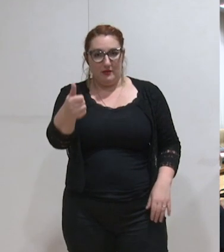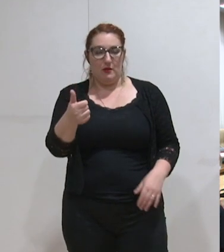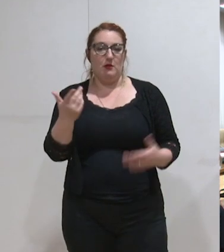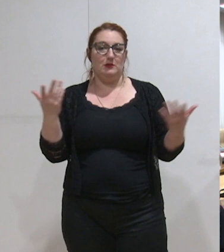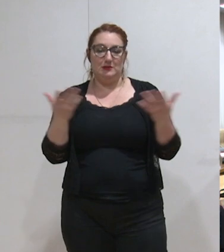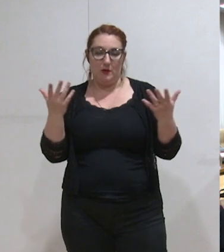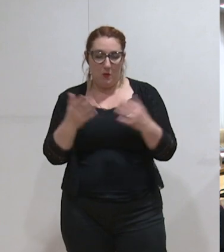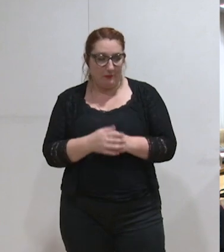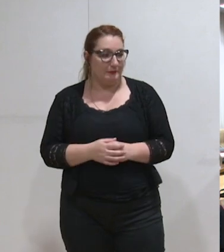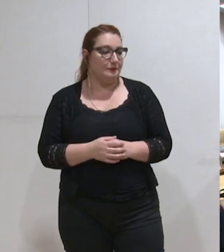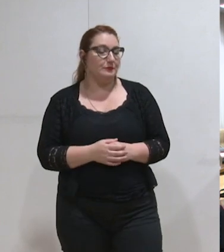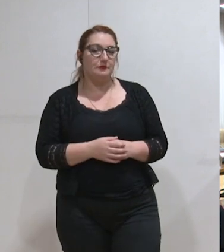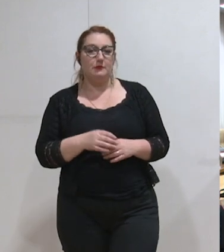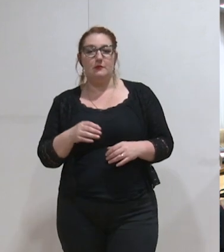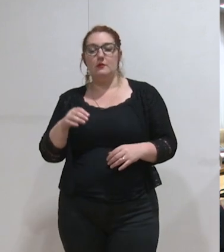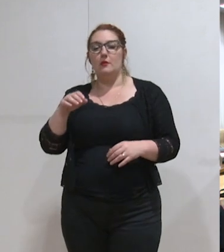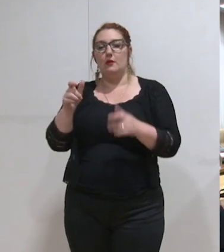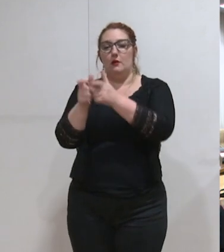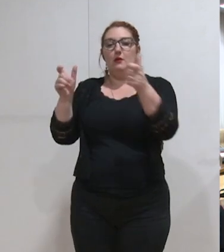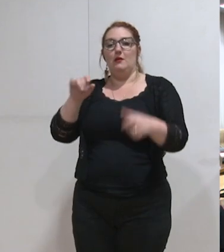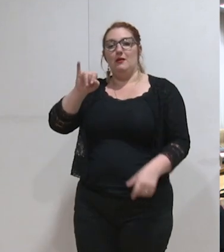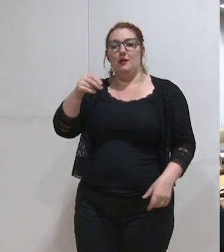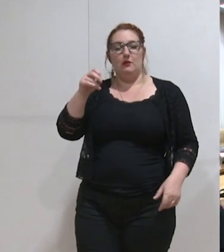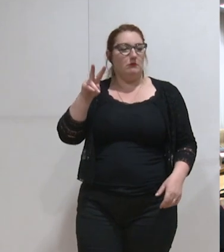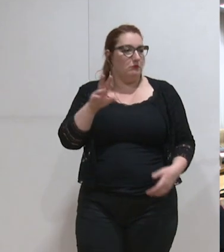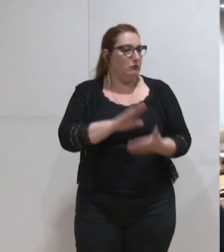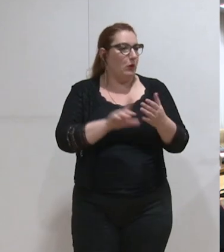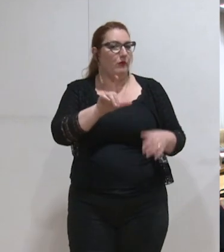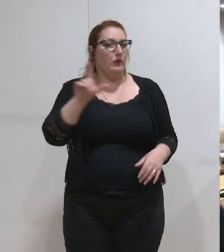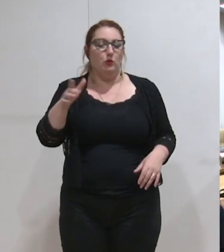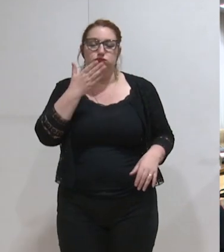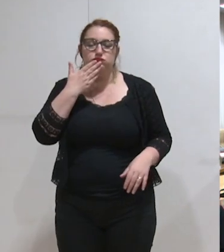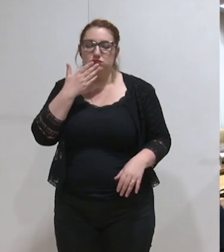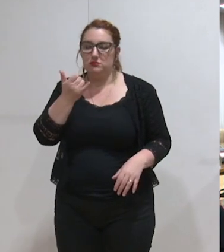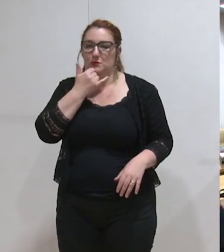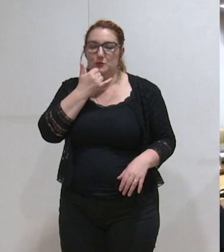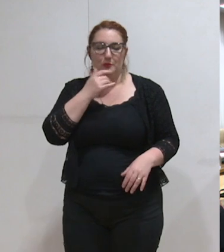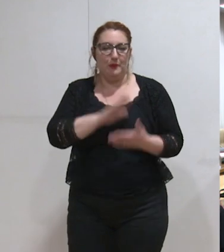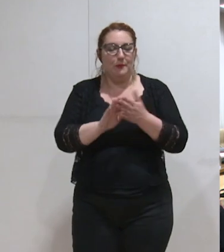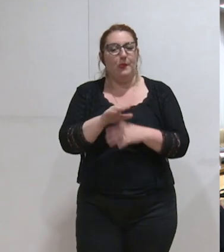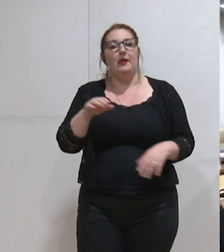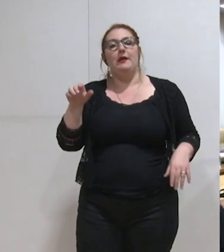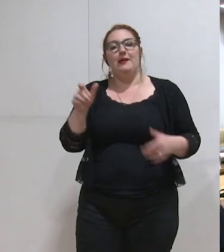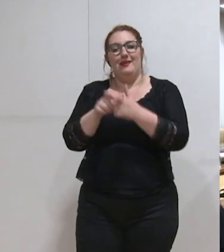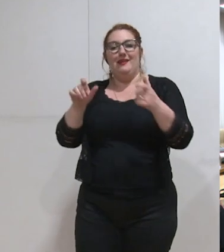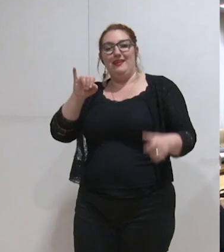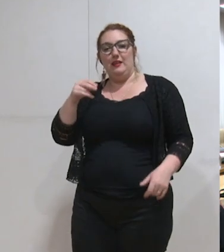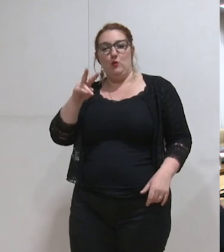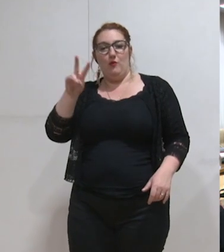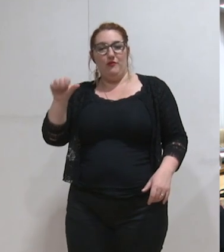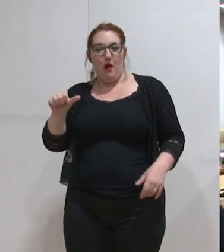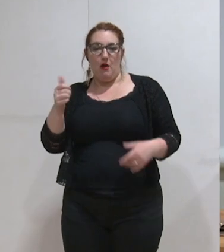session par la C minovia de droit ah la 22 oui la 22 c'est bon de droit à construire